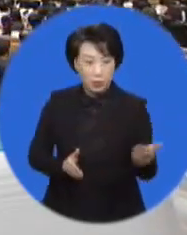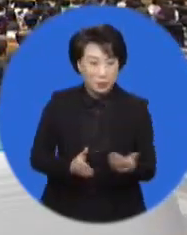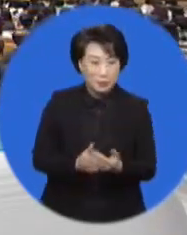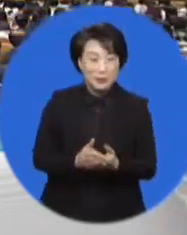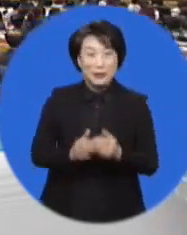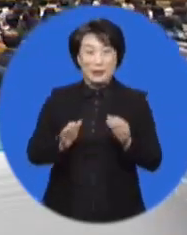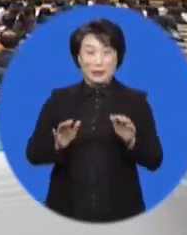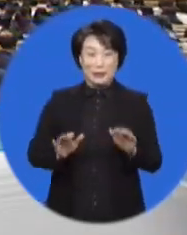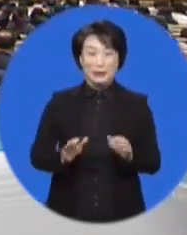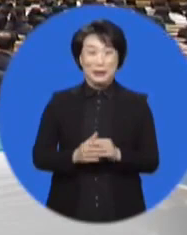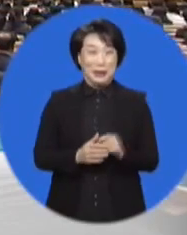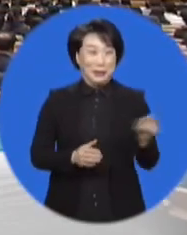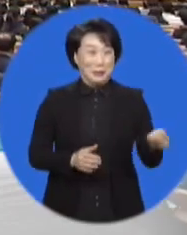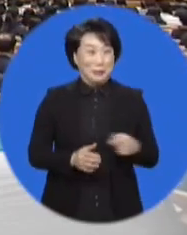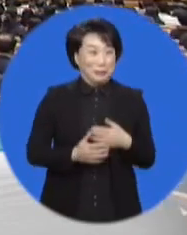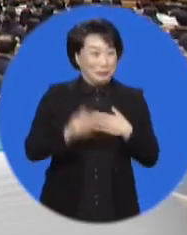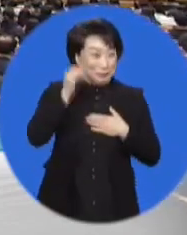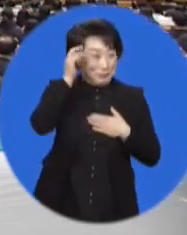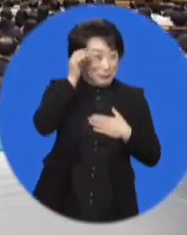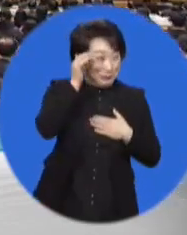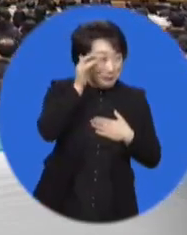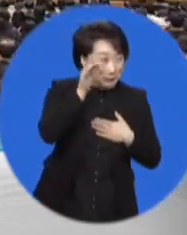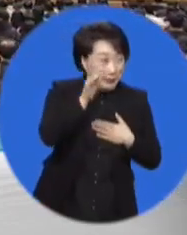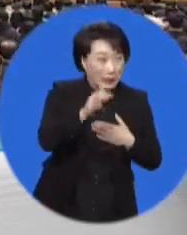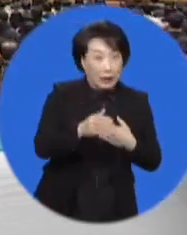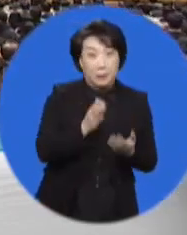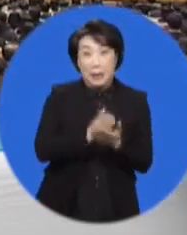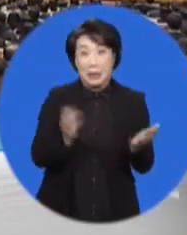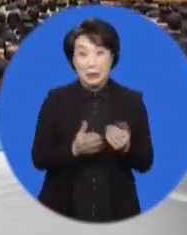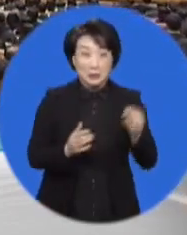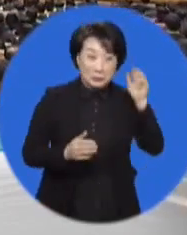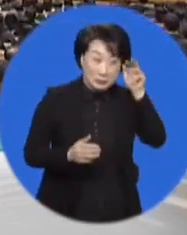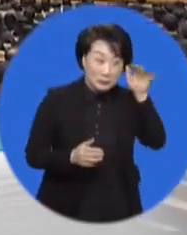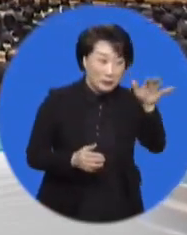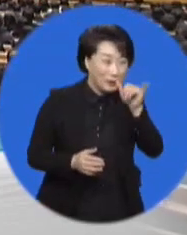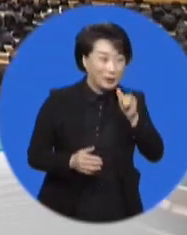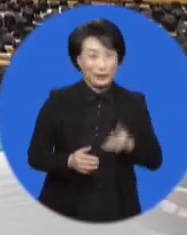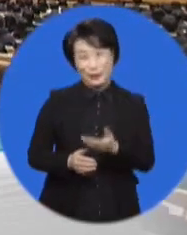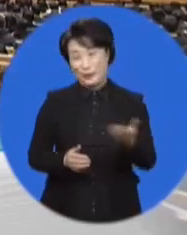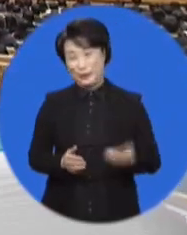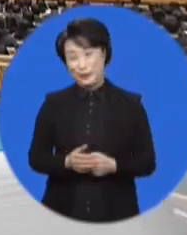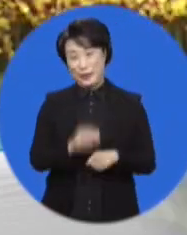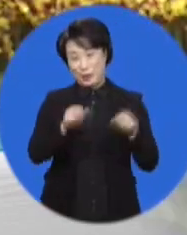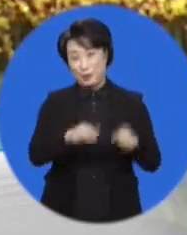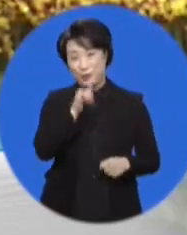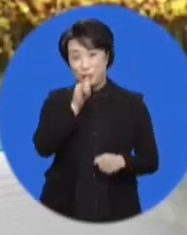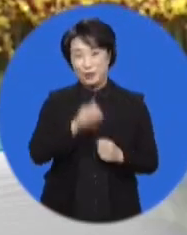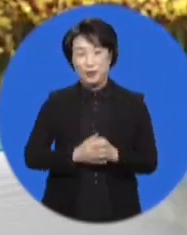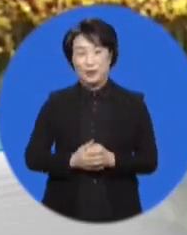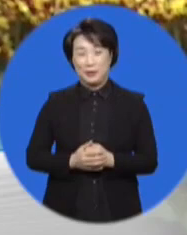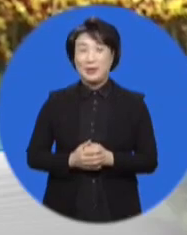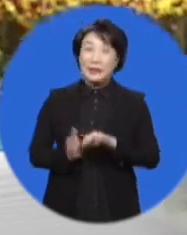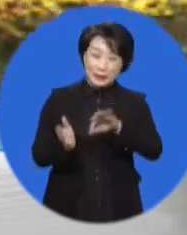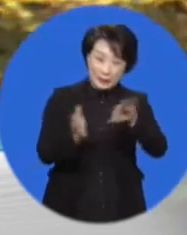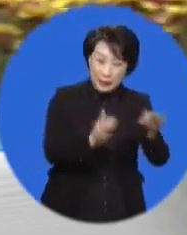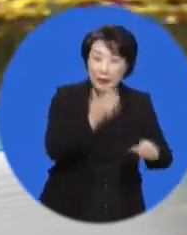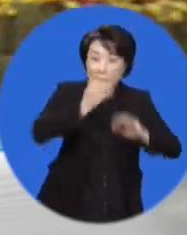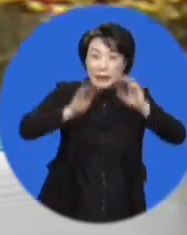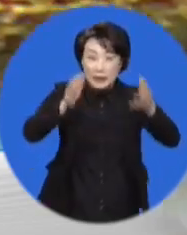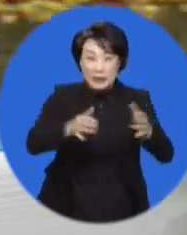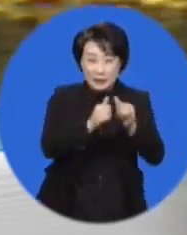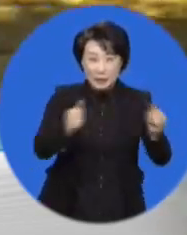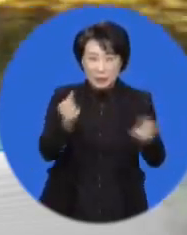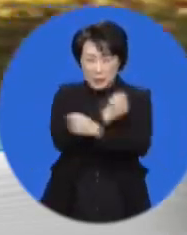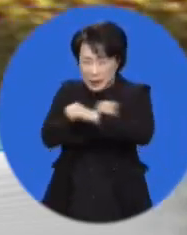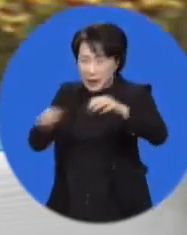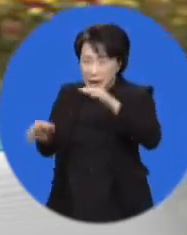데그것을사지말라는일을참모함이하잖아요이스라엘백성들이광야에